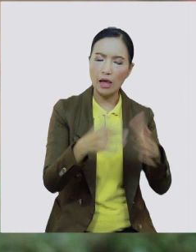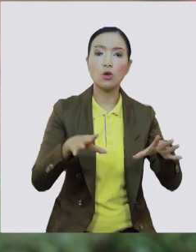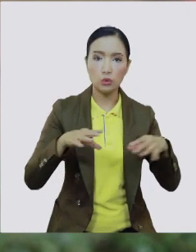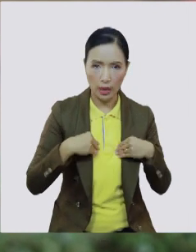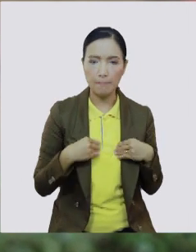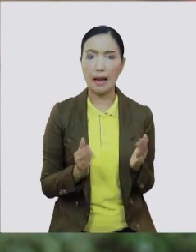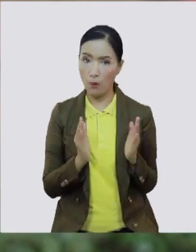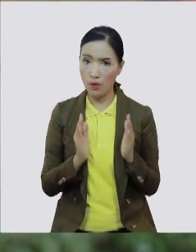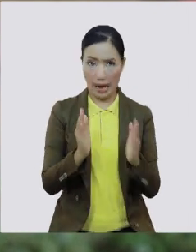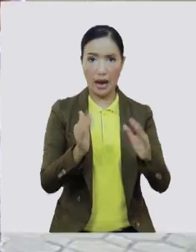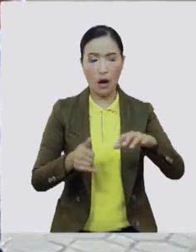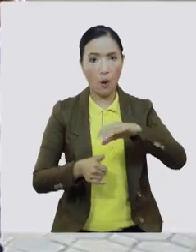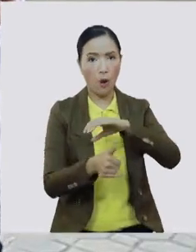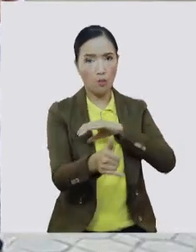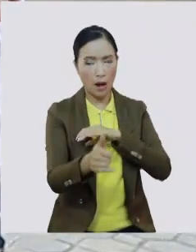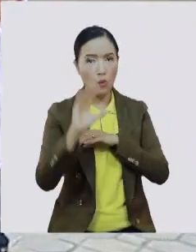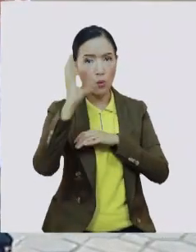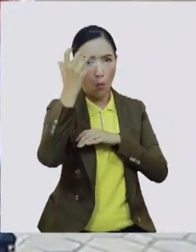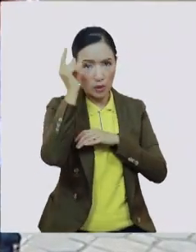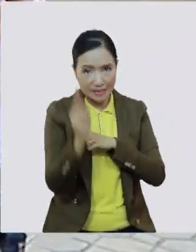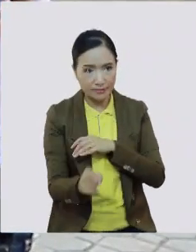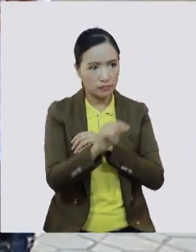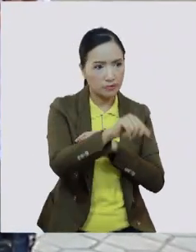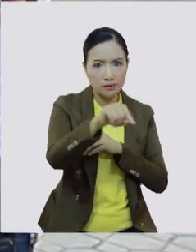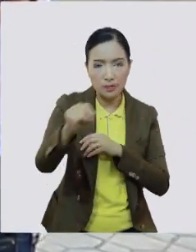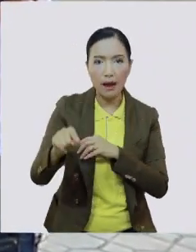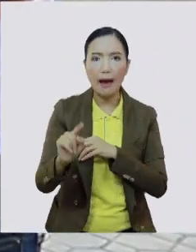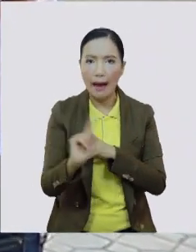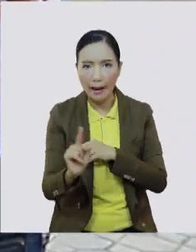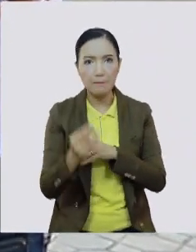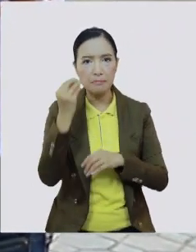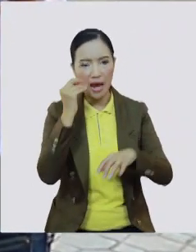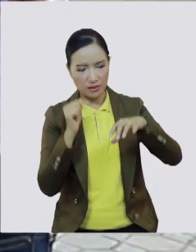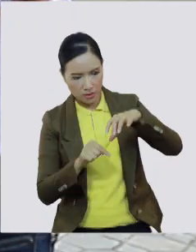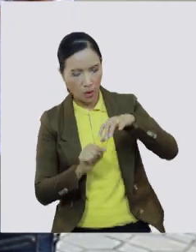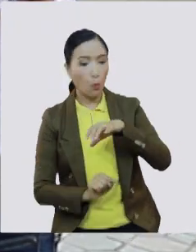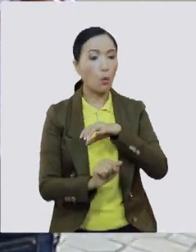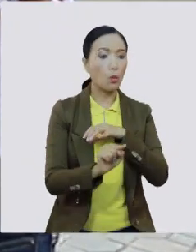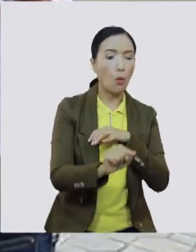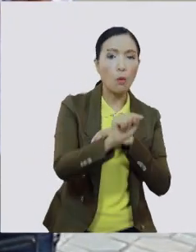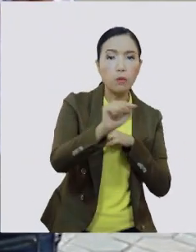ากล้าออกมาที่จะเผชิญว่าโลกแห่งความเป็นจริงเป็นยังไงโลกที่อยู่ที่บ้านเป็นยังไงพอเราได้ออกมาแล้วเราได้รู้